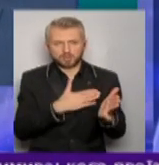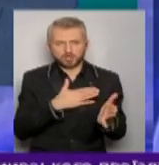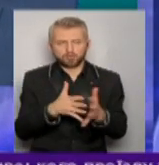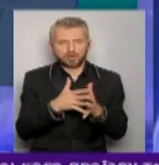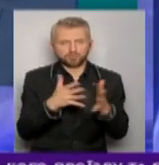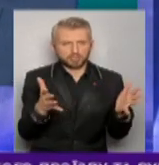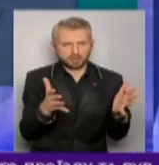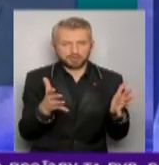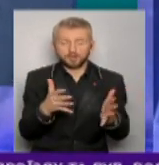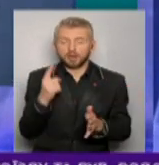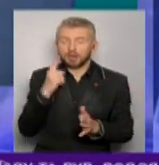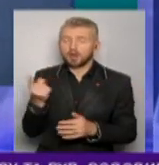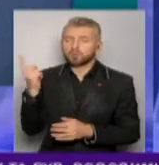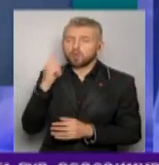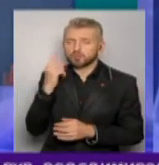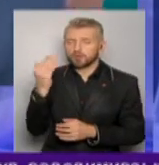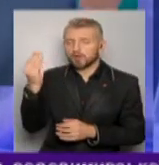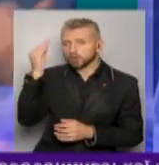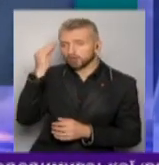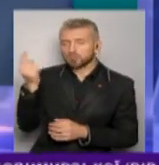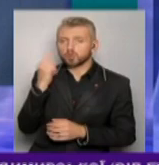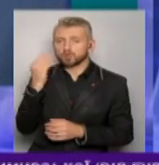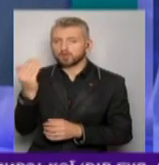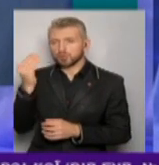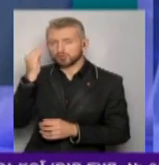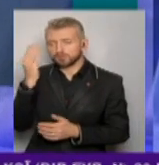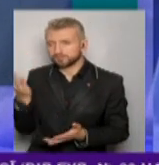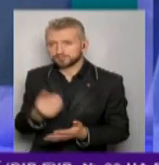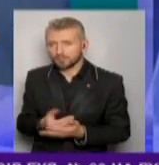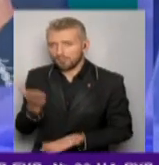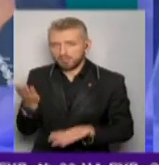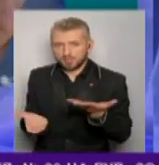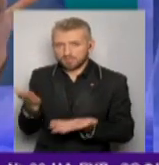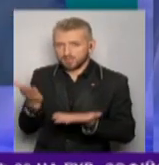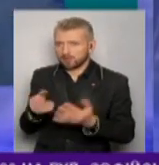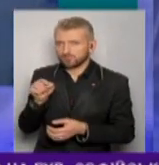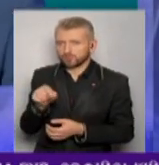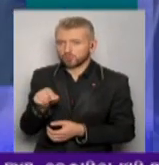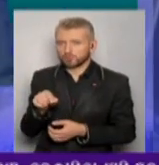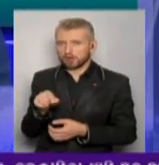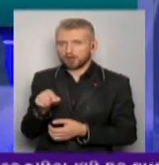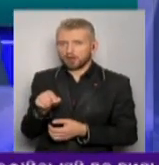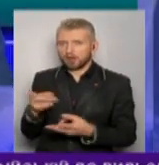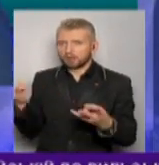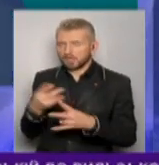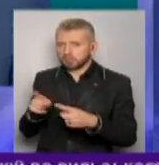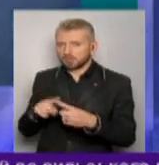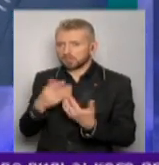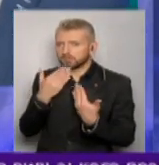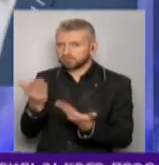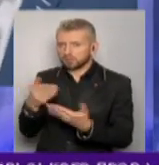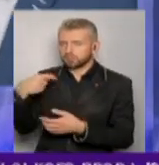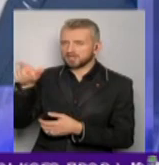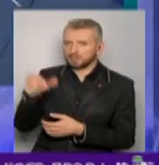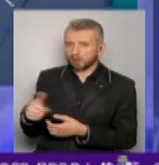больших. Почули. Ми почули ваші думки, почули ваші позиції. Ну, навряд чи тут адресувати це потрібно